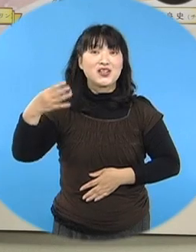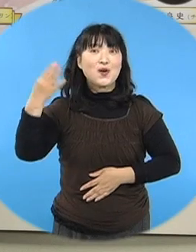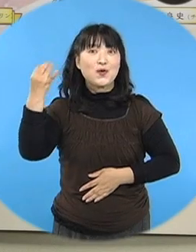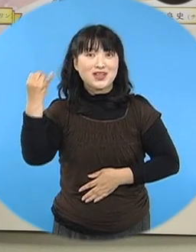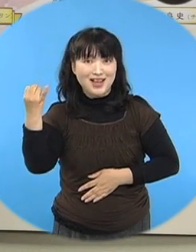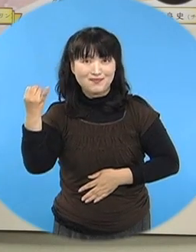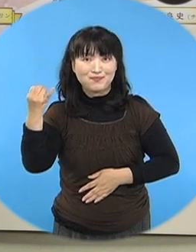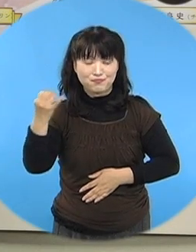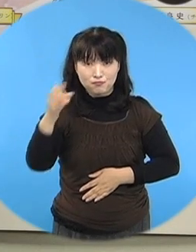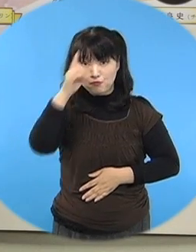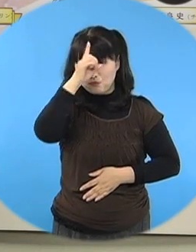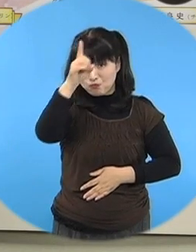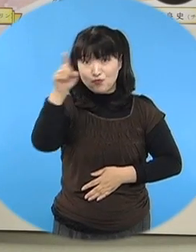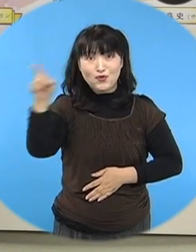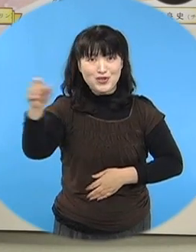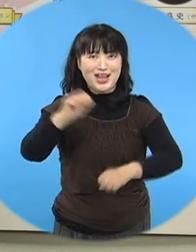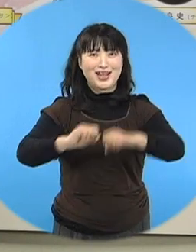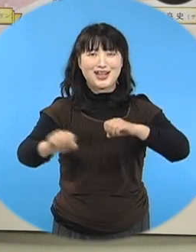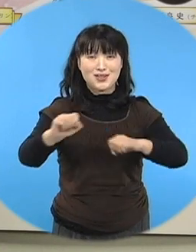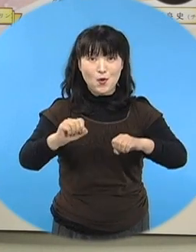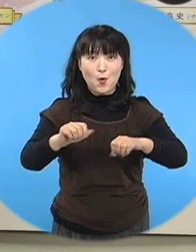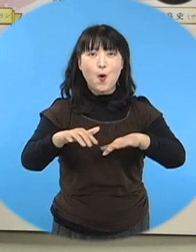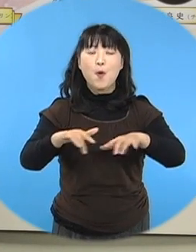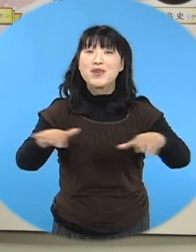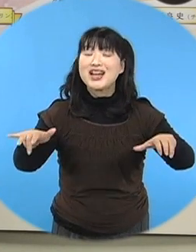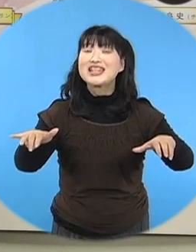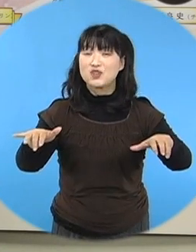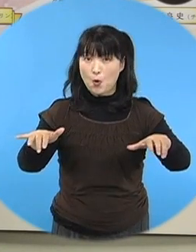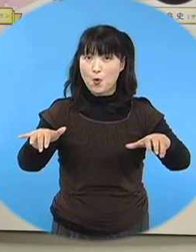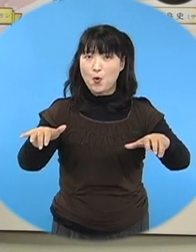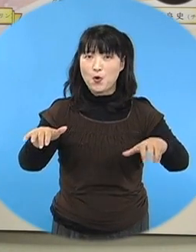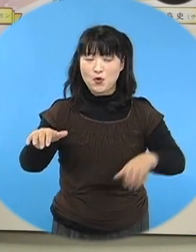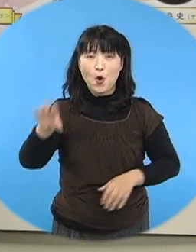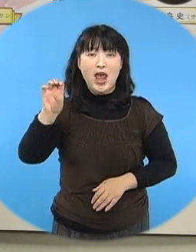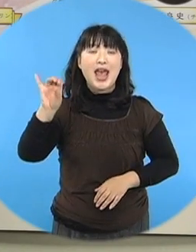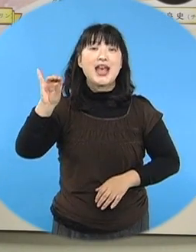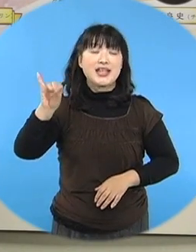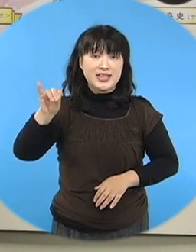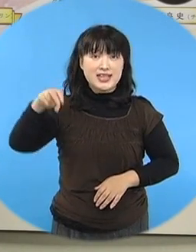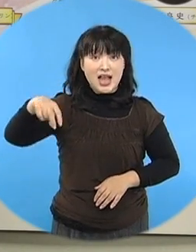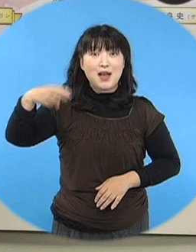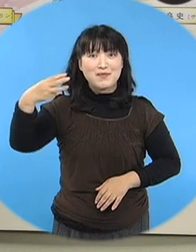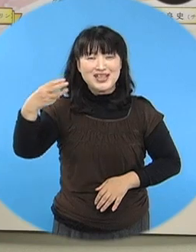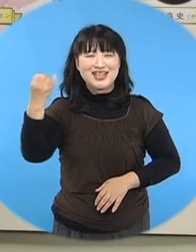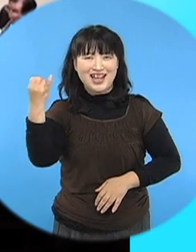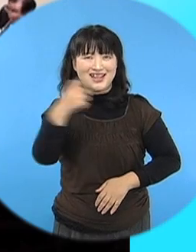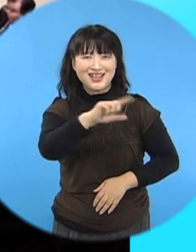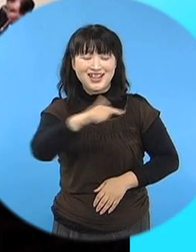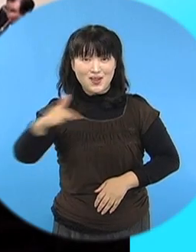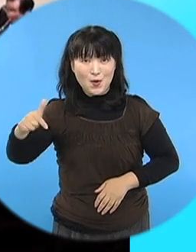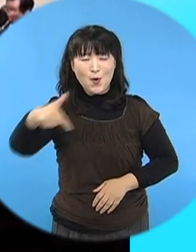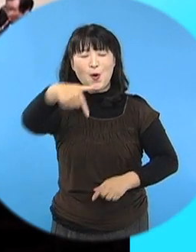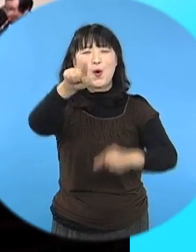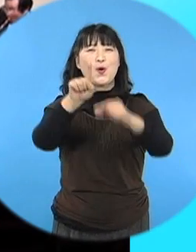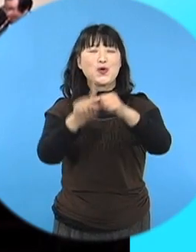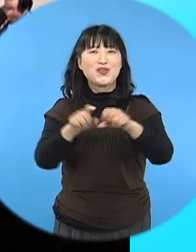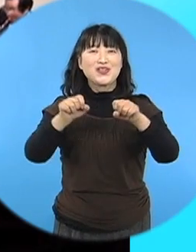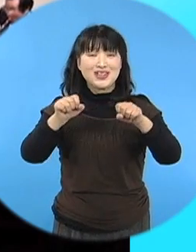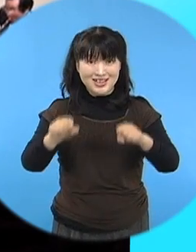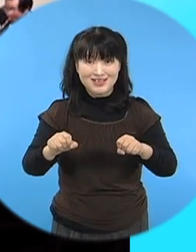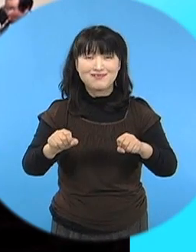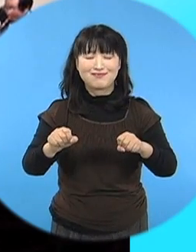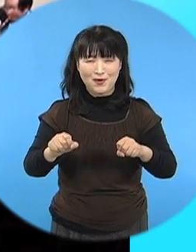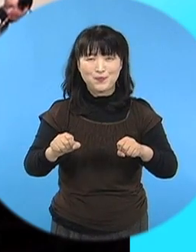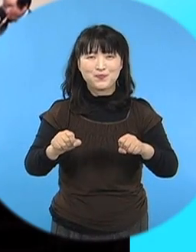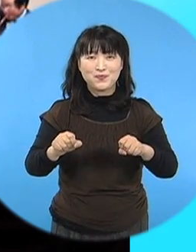またドイツで活躍されているピアニストの越里奈美さんなどいらっしゃいます。そういった府中